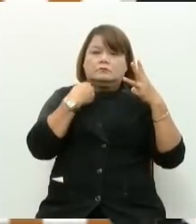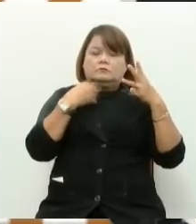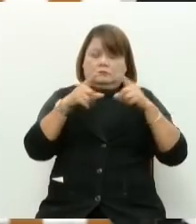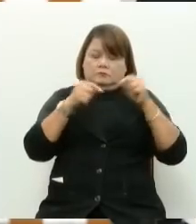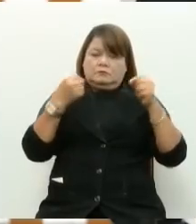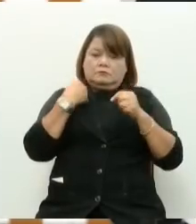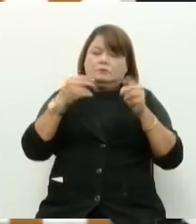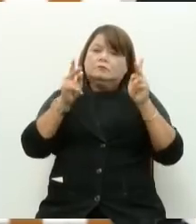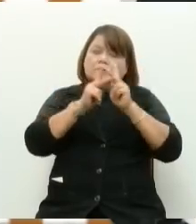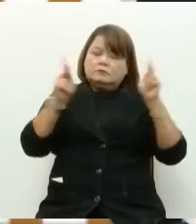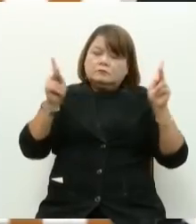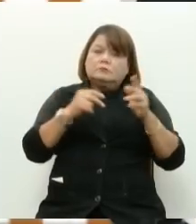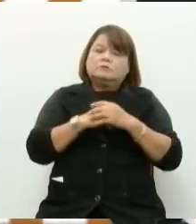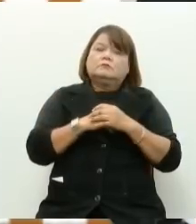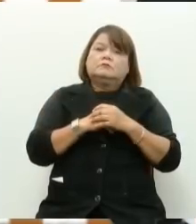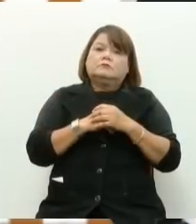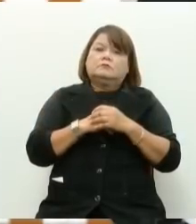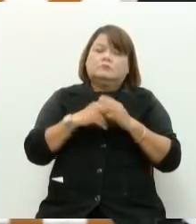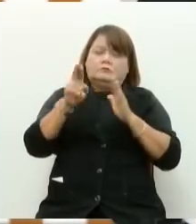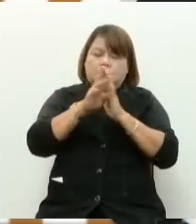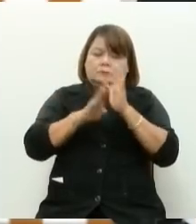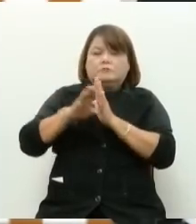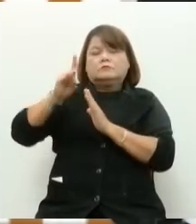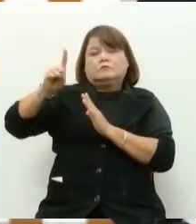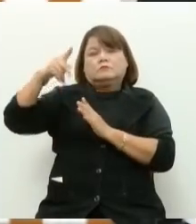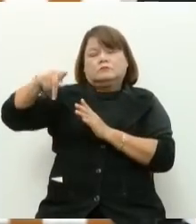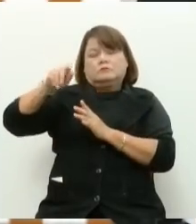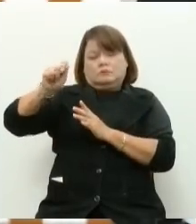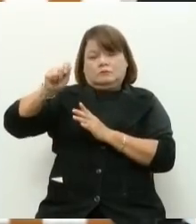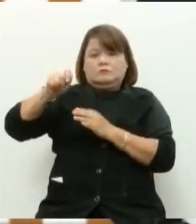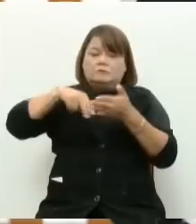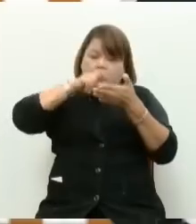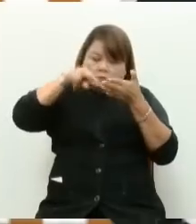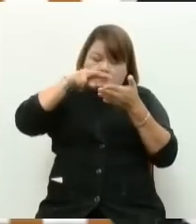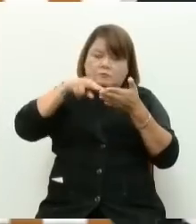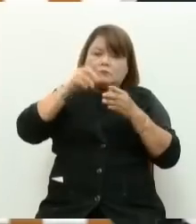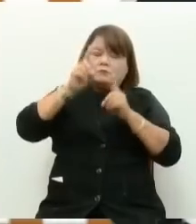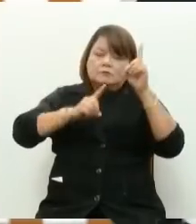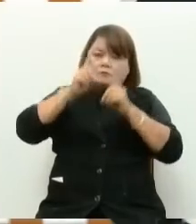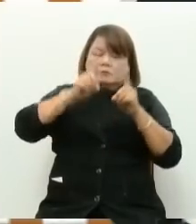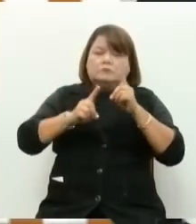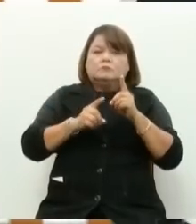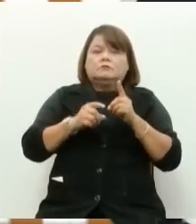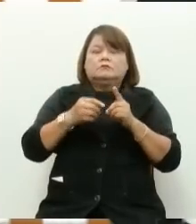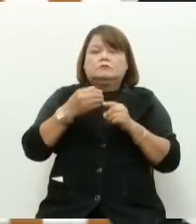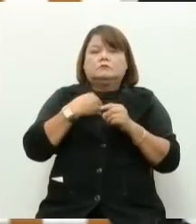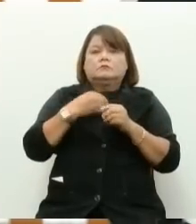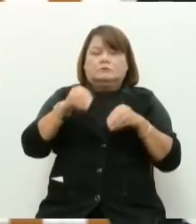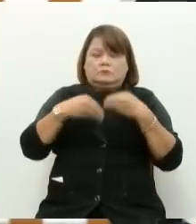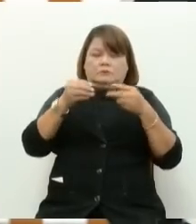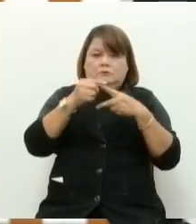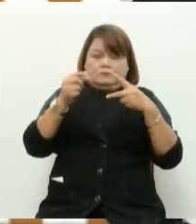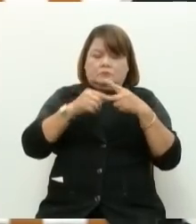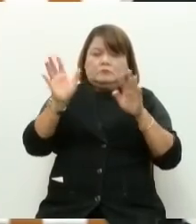ที่คณะกรรมการค่ะในระบบ DPA นะคะพิจารณาผลการประเมินออกมานะคะปรากฏว่าให้คะแนนว่